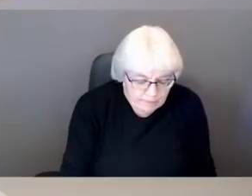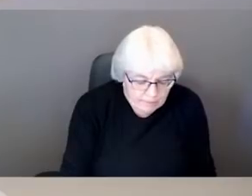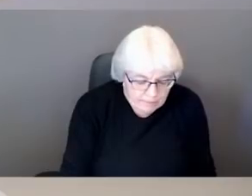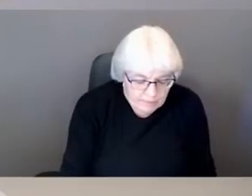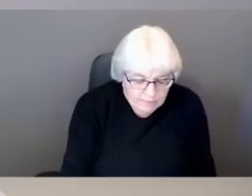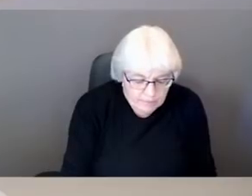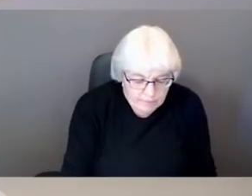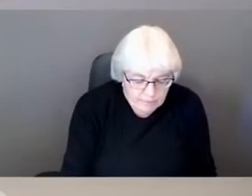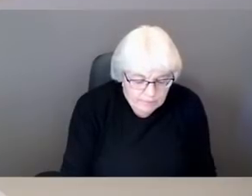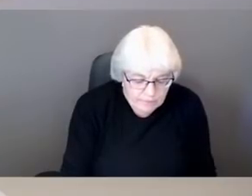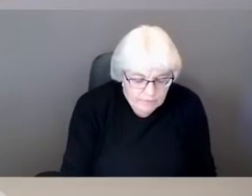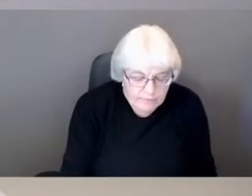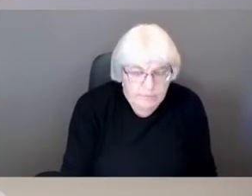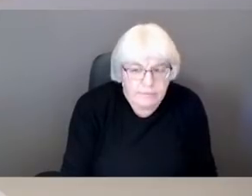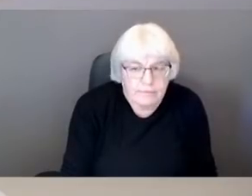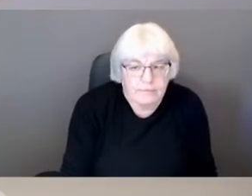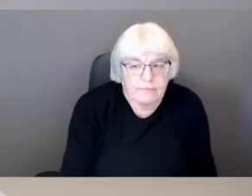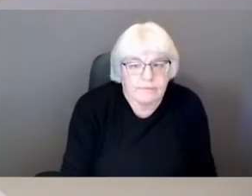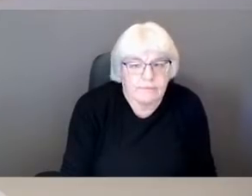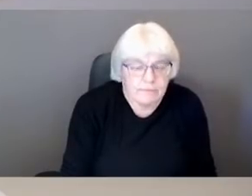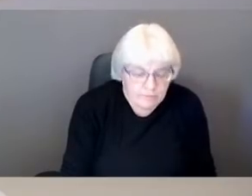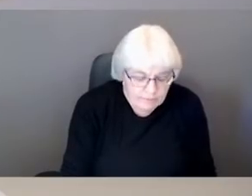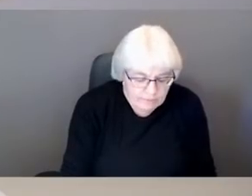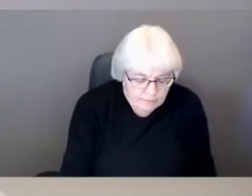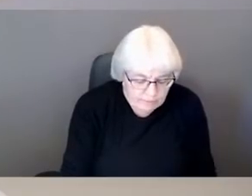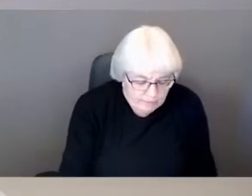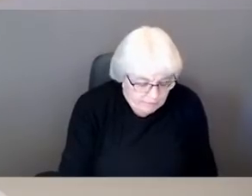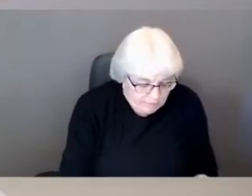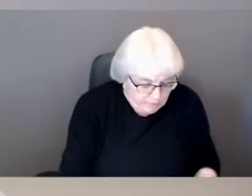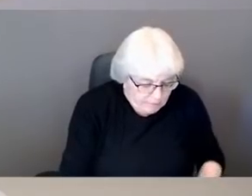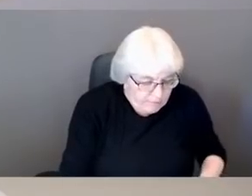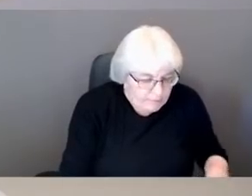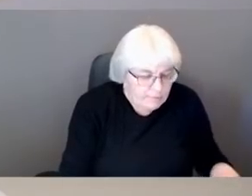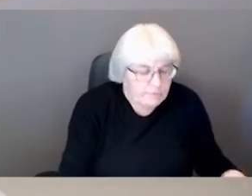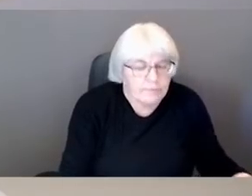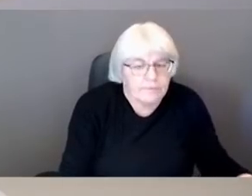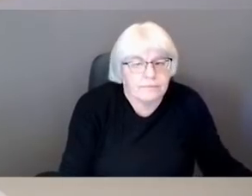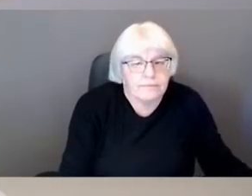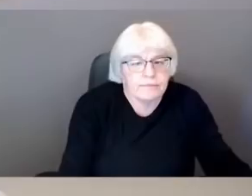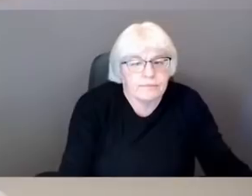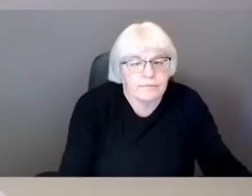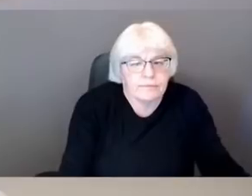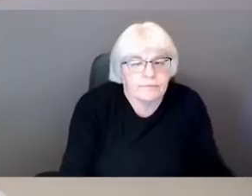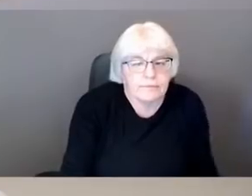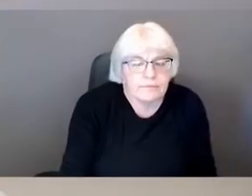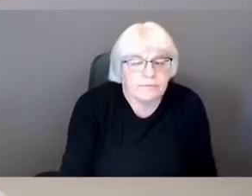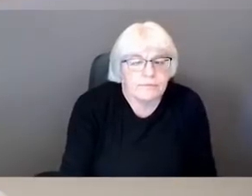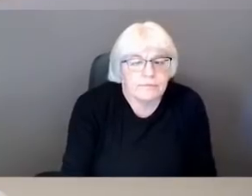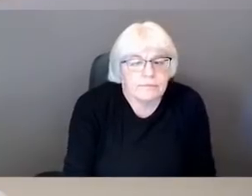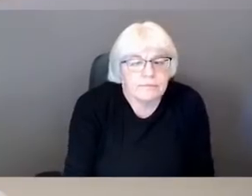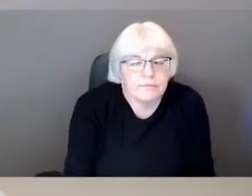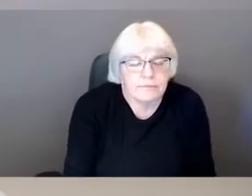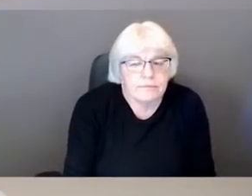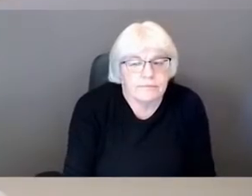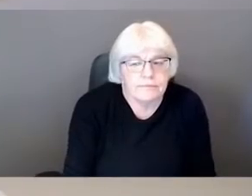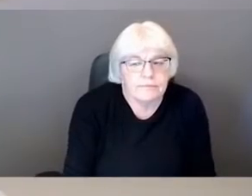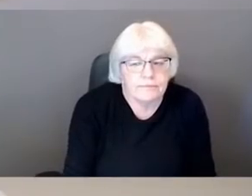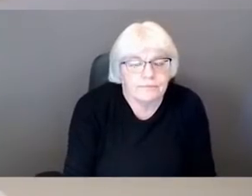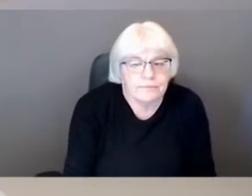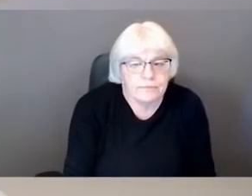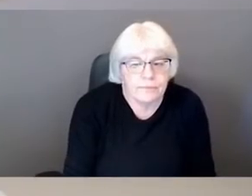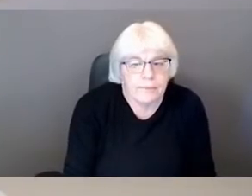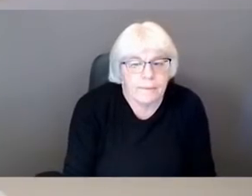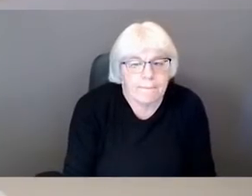non, je n'ai pas le nombre de tests qu'on a fait, mais on peut identifier toutes les listes de personnes qui sont les